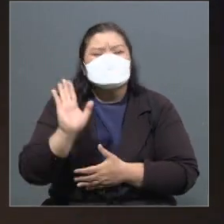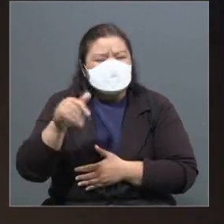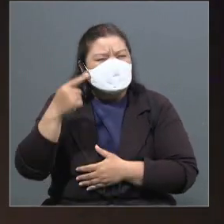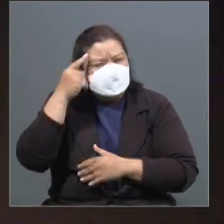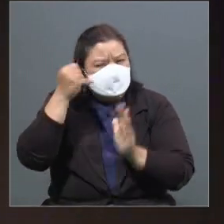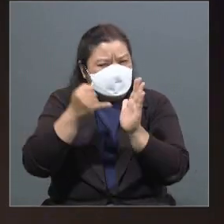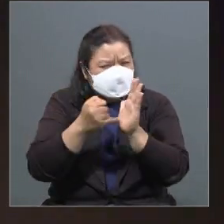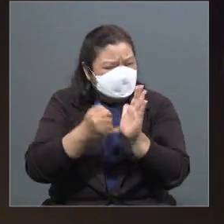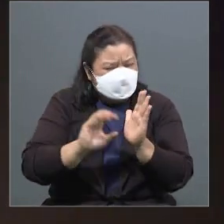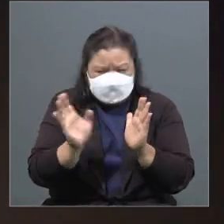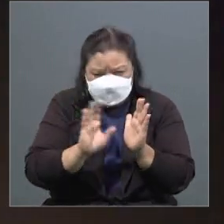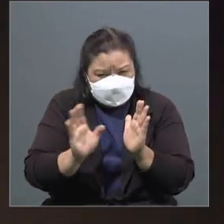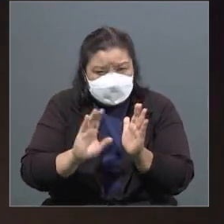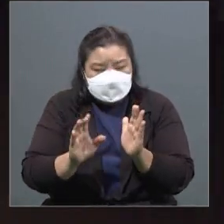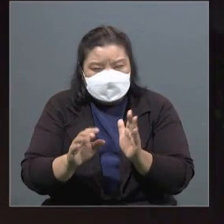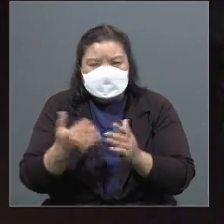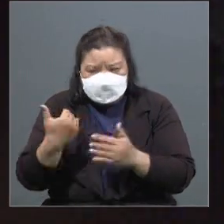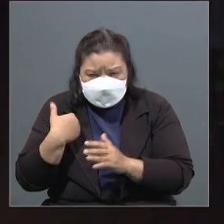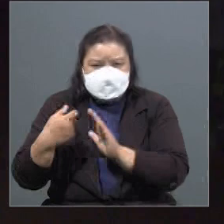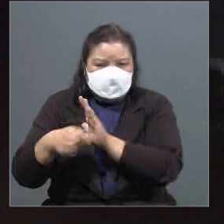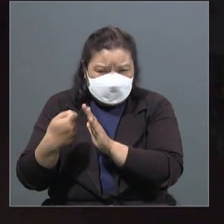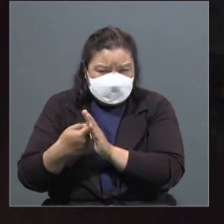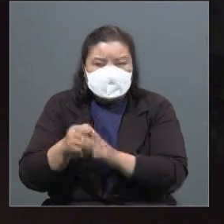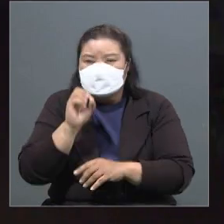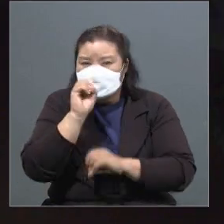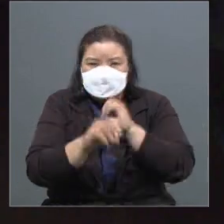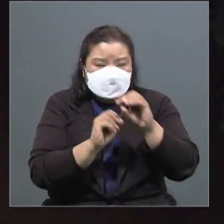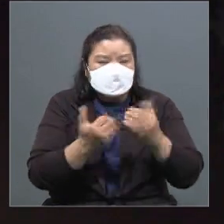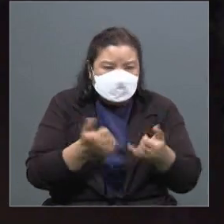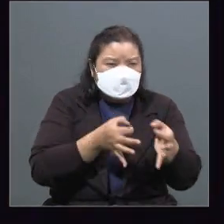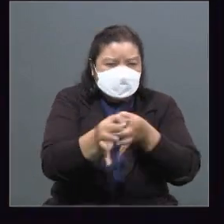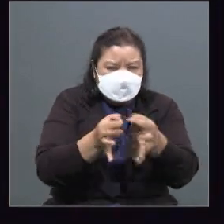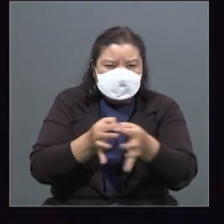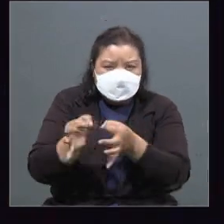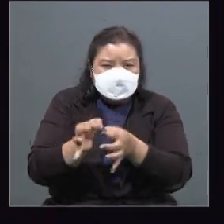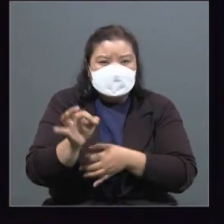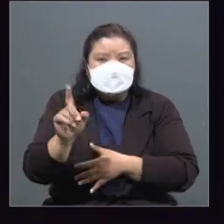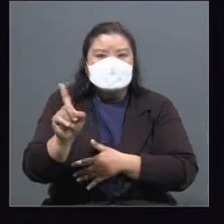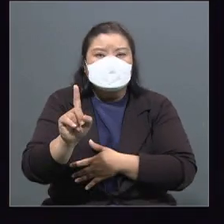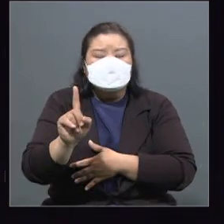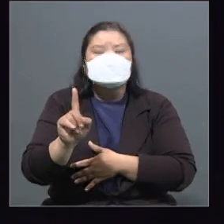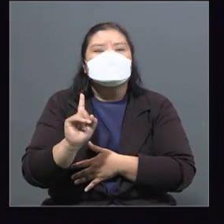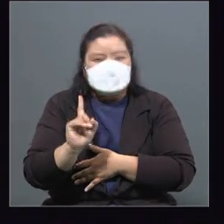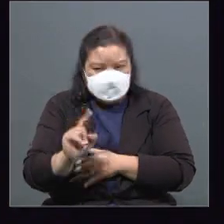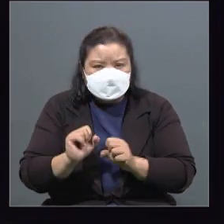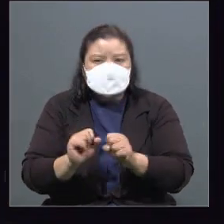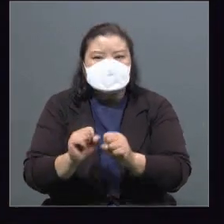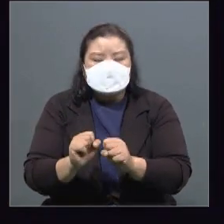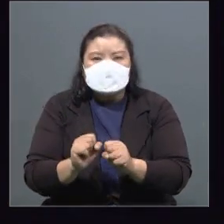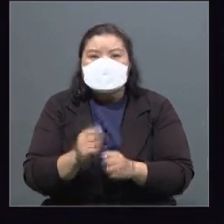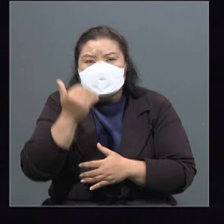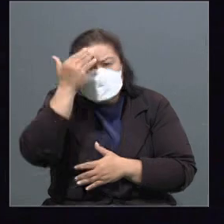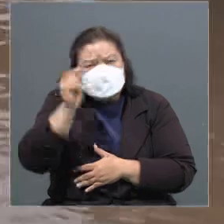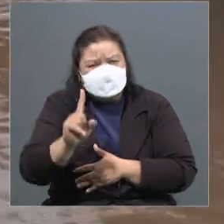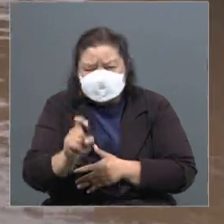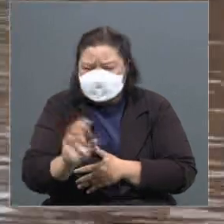แต่จะทำให้เจ้าหน้าที่รัฐเนี่ยมีเหตุผลเพื่อที่จะไปทำความเข้าใจเพราะสิ่งสำคัญที่สุดก็คือต้องรักษาชีวิตกันก่อน